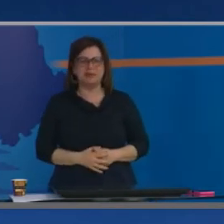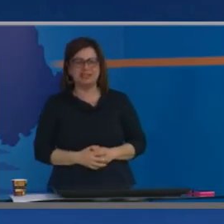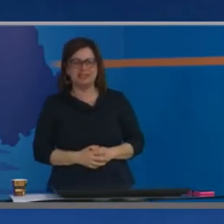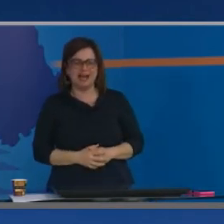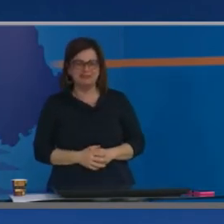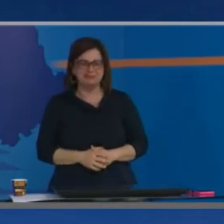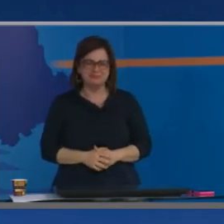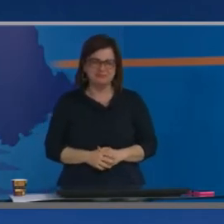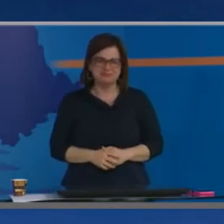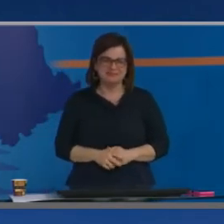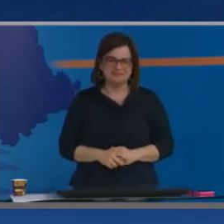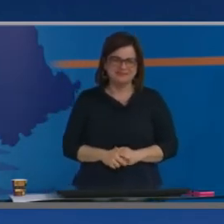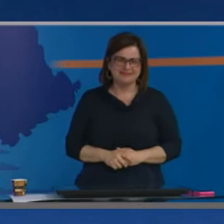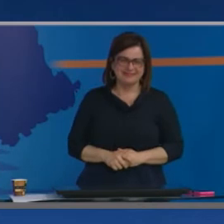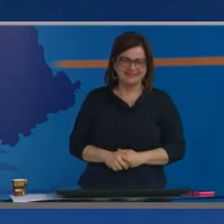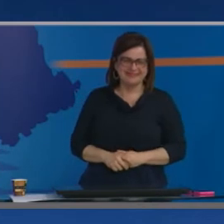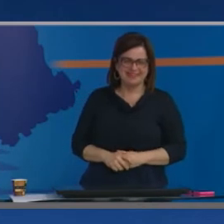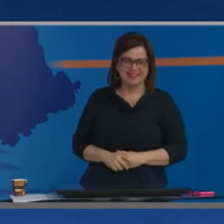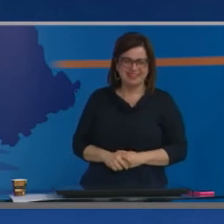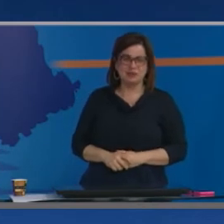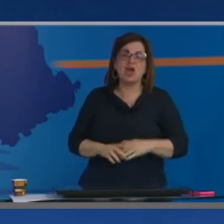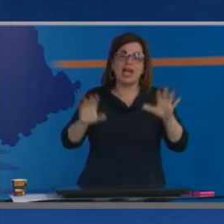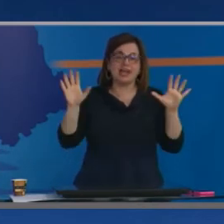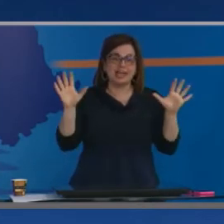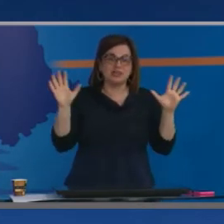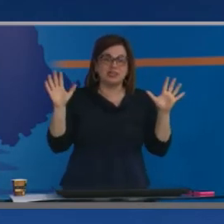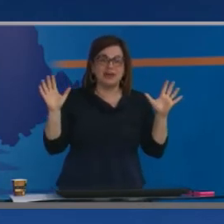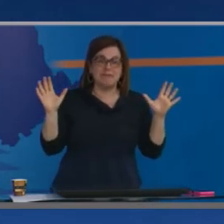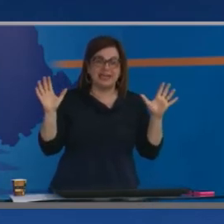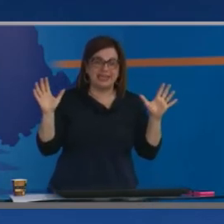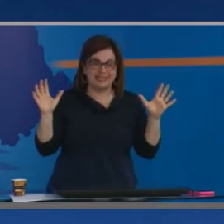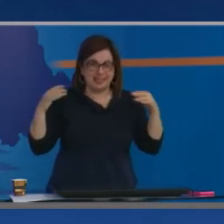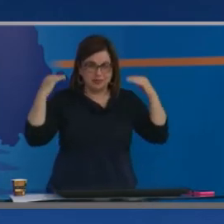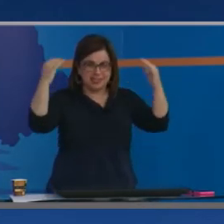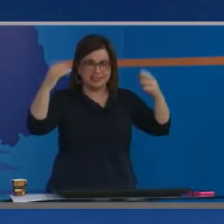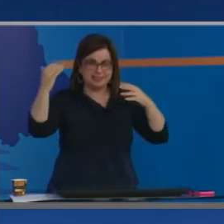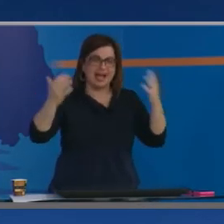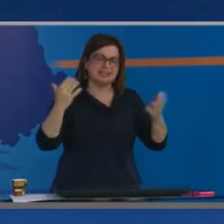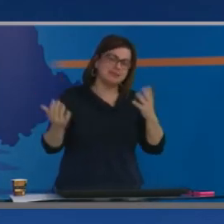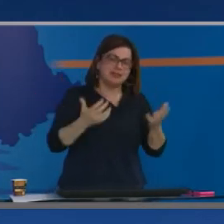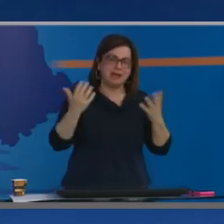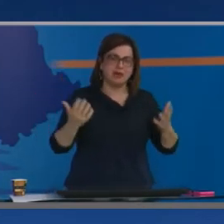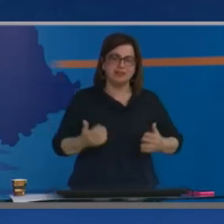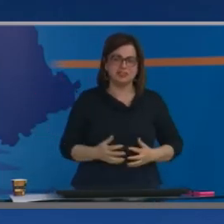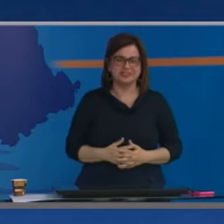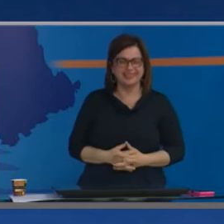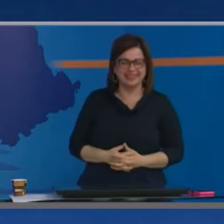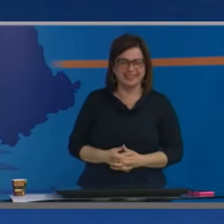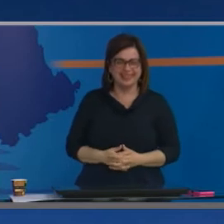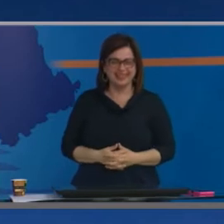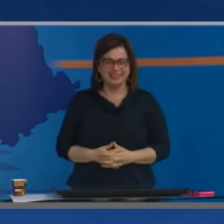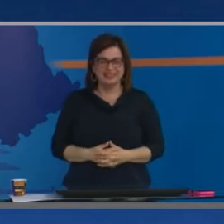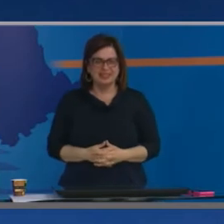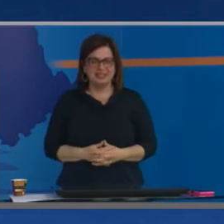di probabilità? Allora, lo so che non si dovrebbe chiedere così a distanza, però dai, provaci.